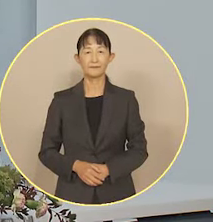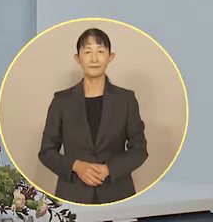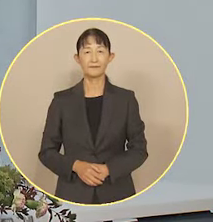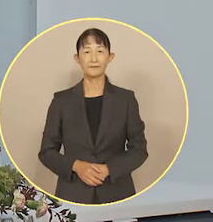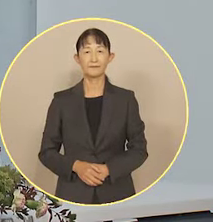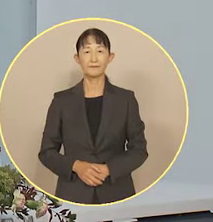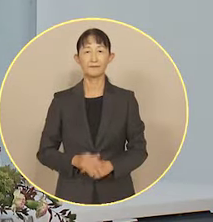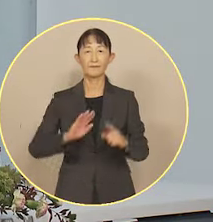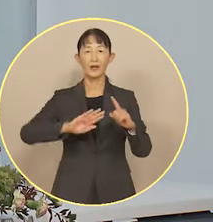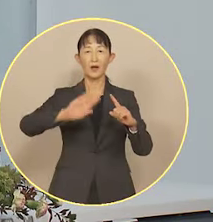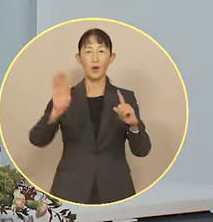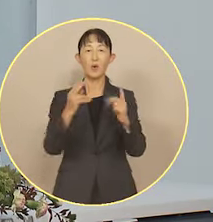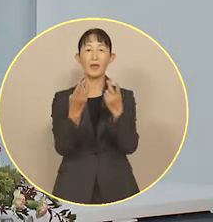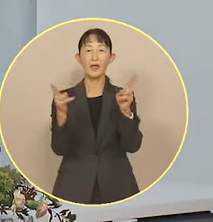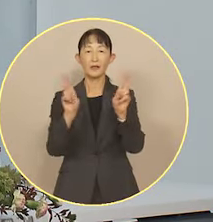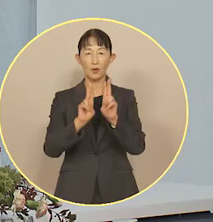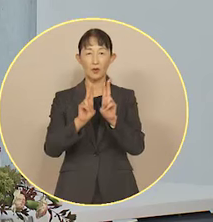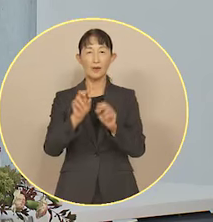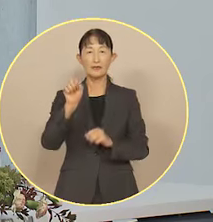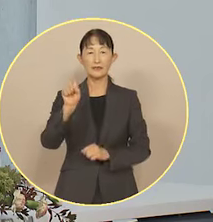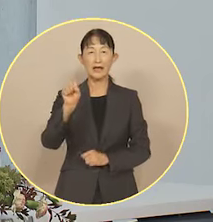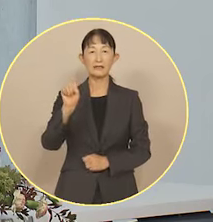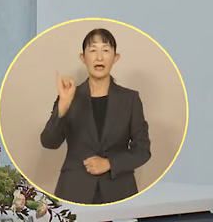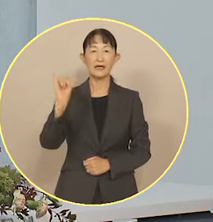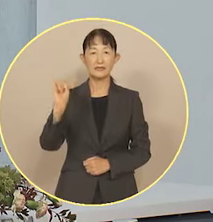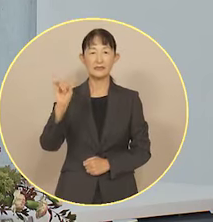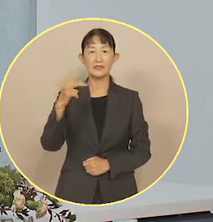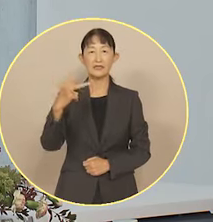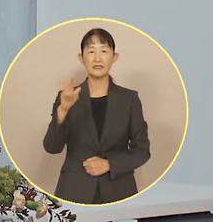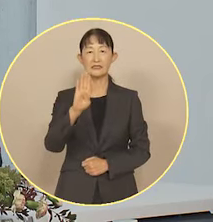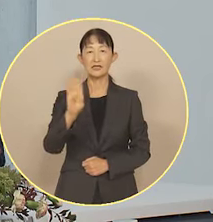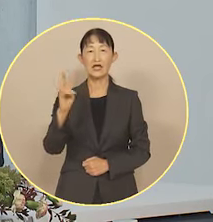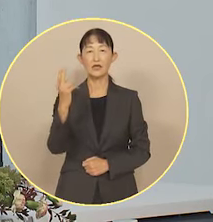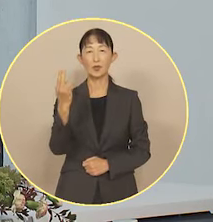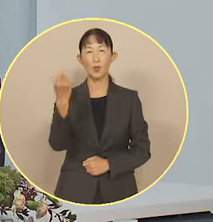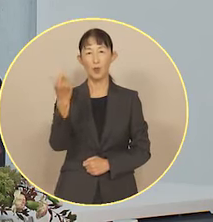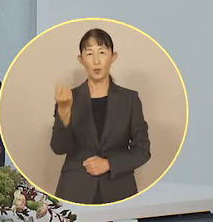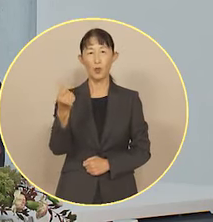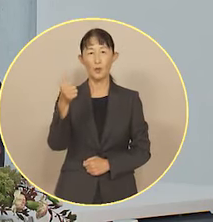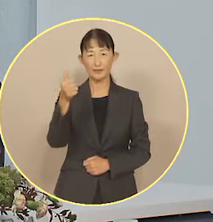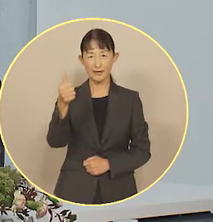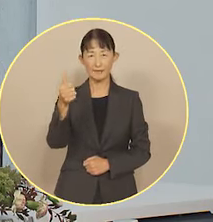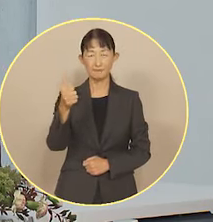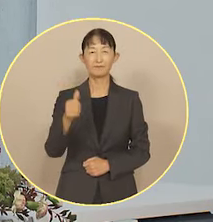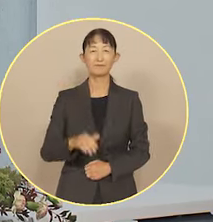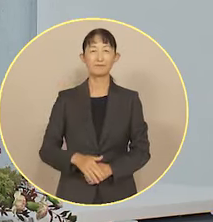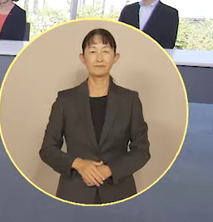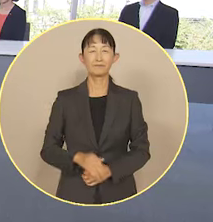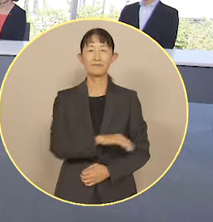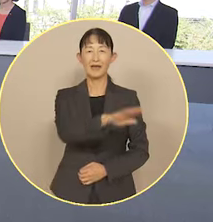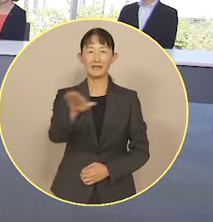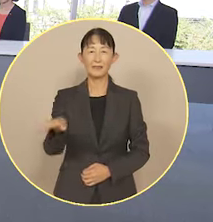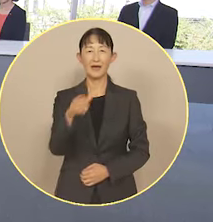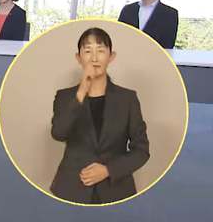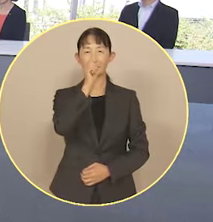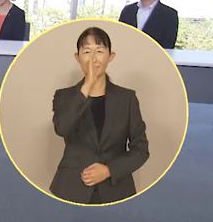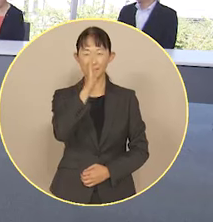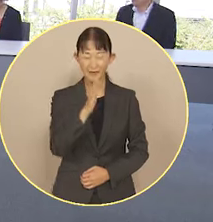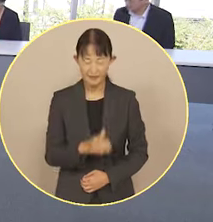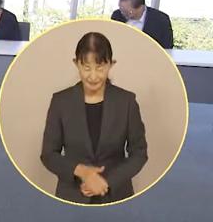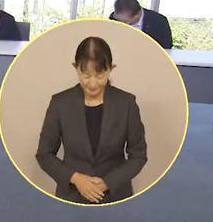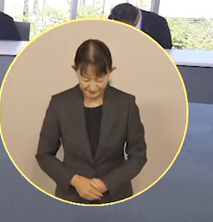ます公明党の佐井し友さんよろしくお願いいたします皆様よろしくお願いいたし